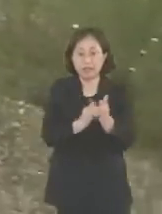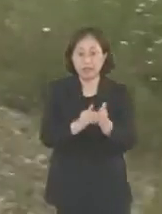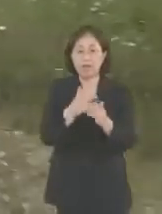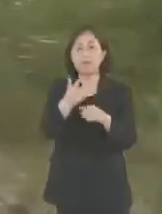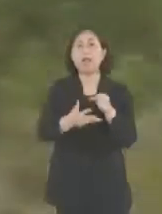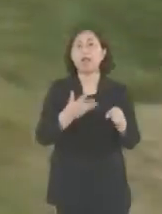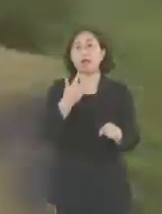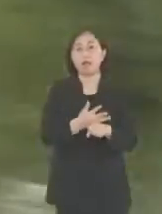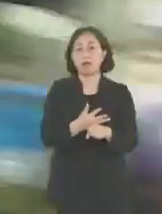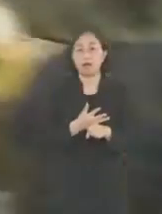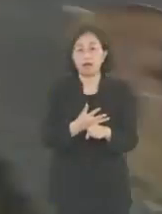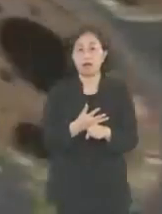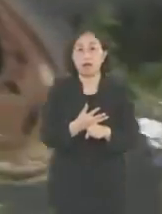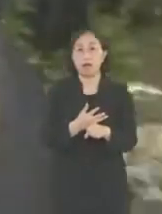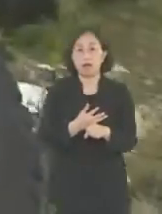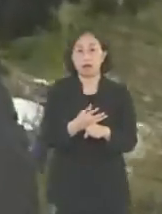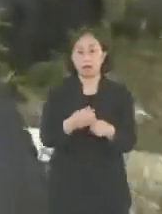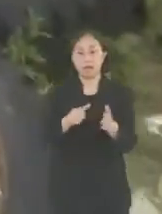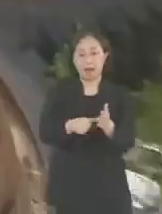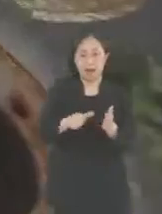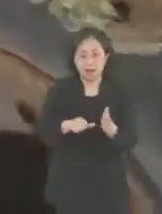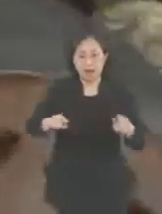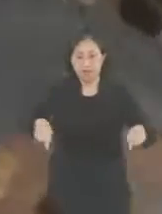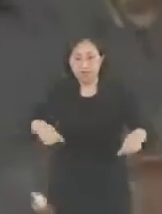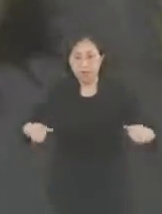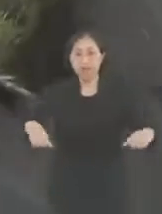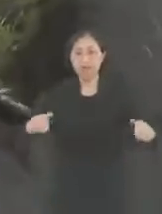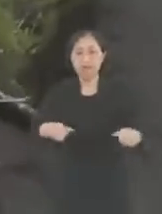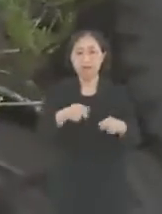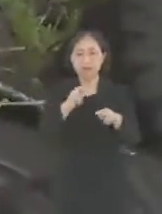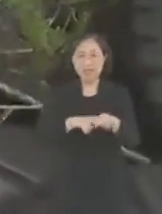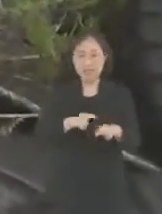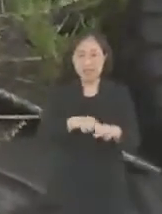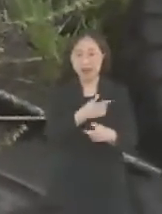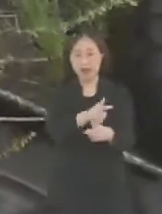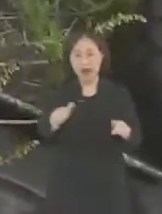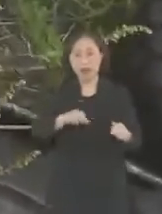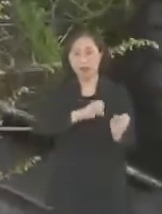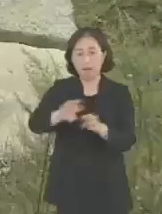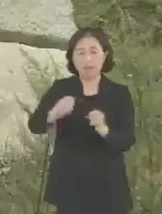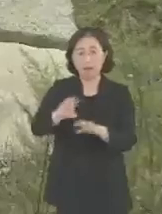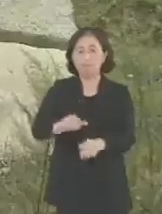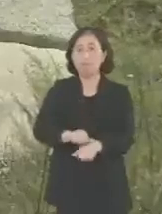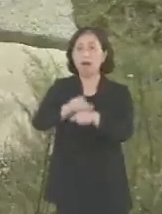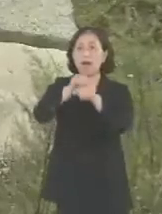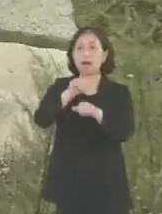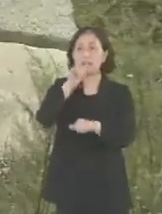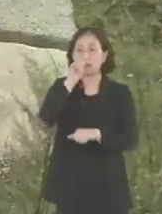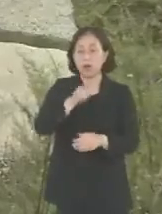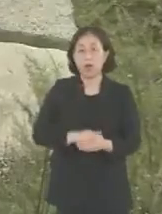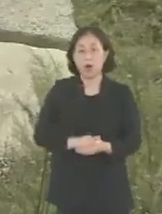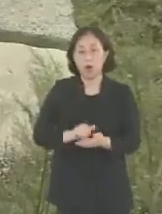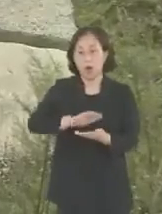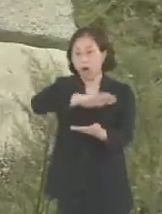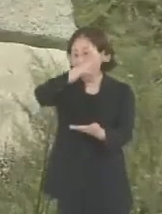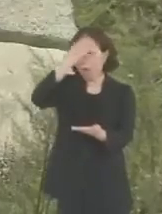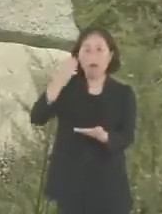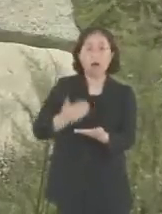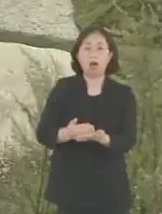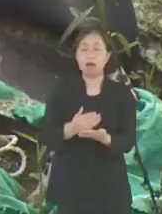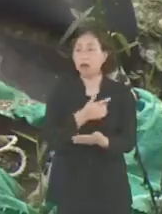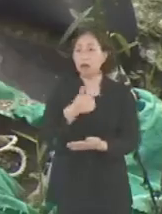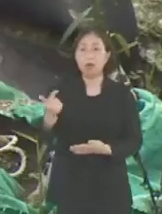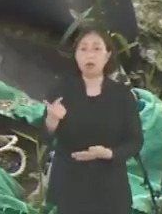8년이 지났지만 폐타이어부터 부서진 의자까지 쓰레기가 그대로 버려져 있습니다. 이렇게 쌓인 쓰레기가 수십만